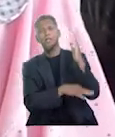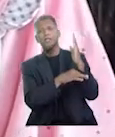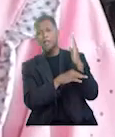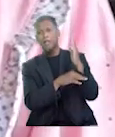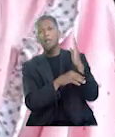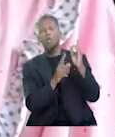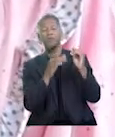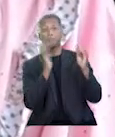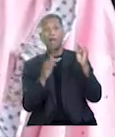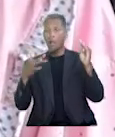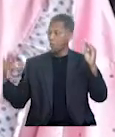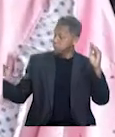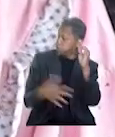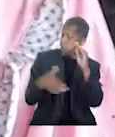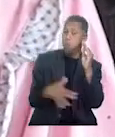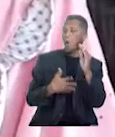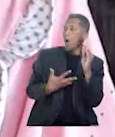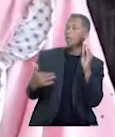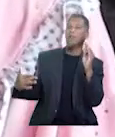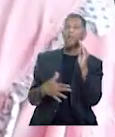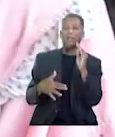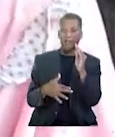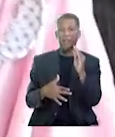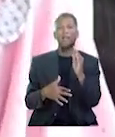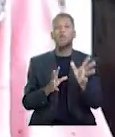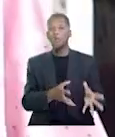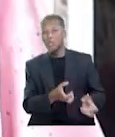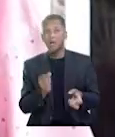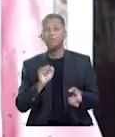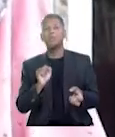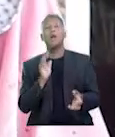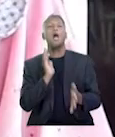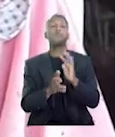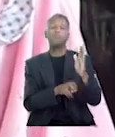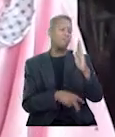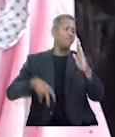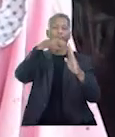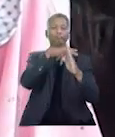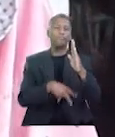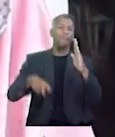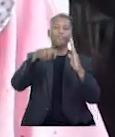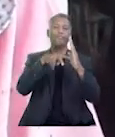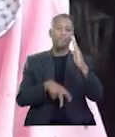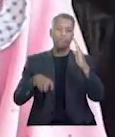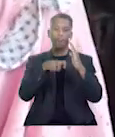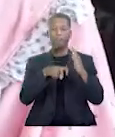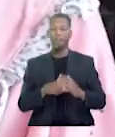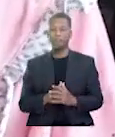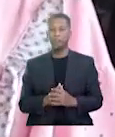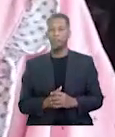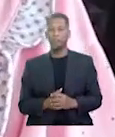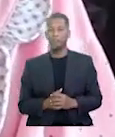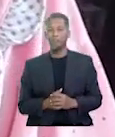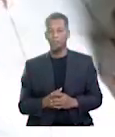ya. Terus ibu ngungsi apa enggak? Ya, di atas. Oh, ke atas? Ya. Ke lantai atas? Enggak, ya, sama cucunya